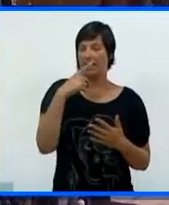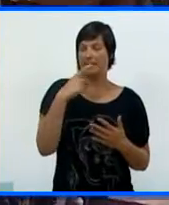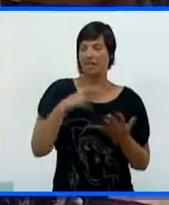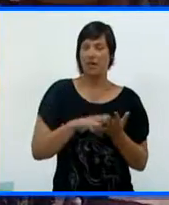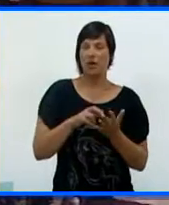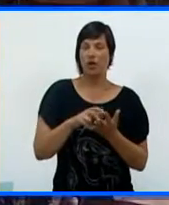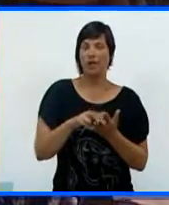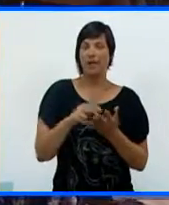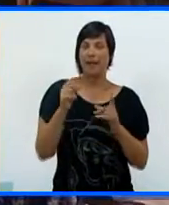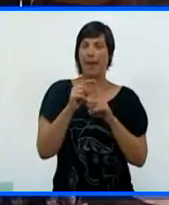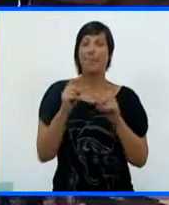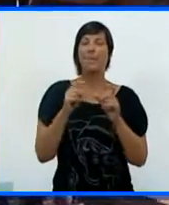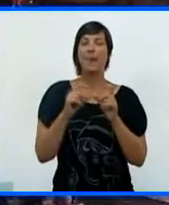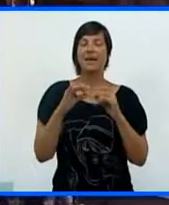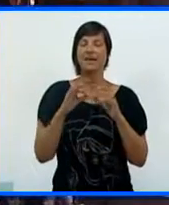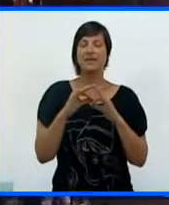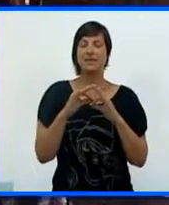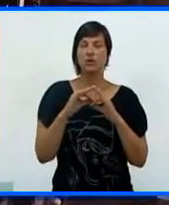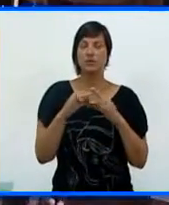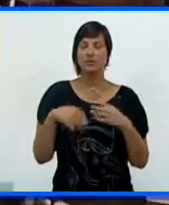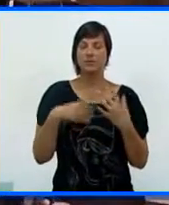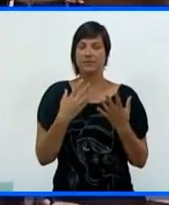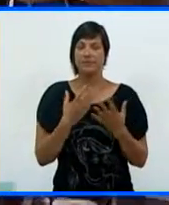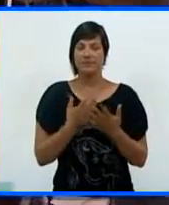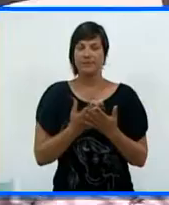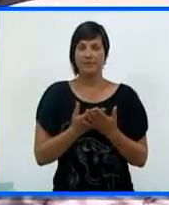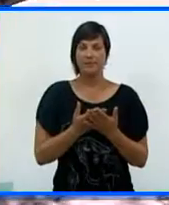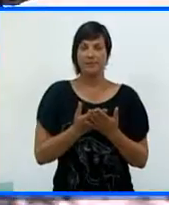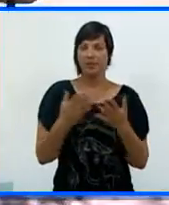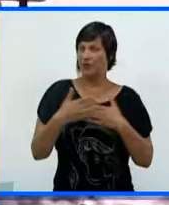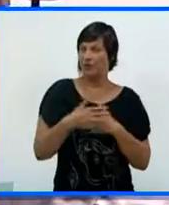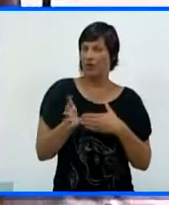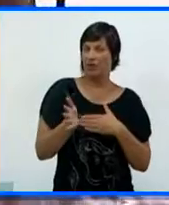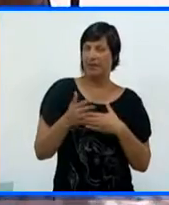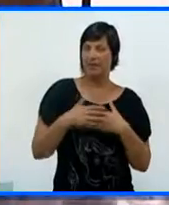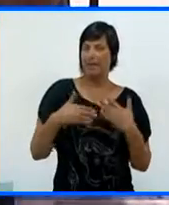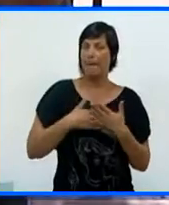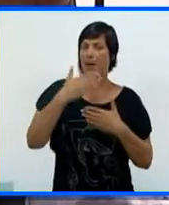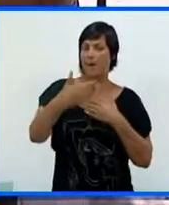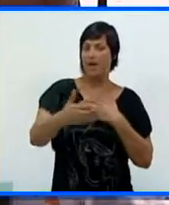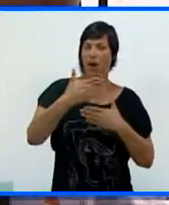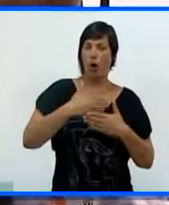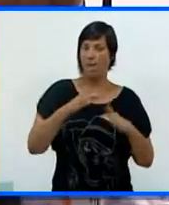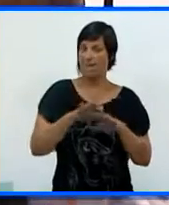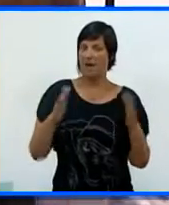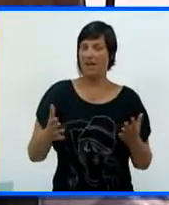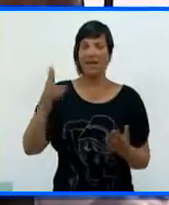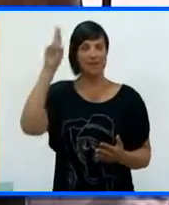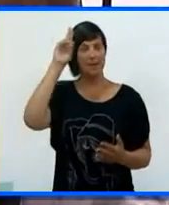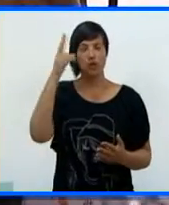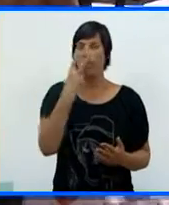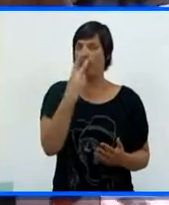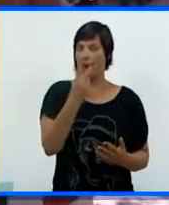ako idete na pjaci, onda je već pjaca ko malo otvorenoga tipa, pa preko banka se